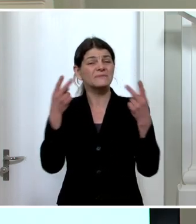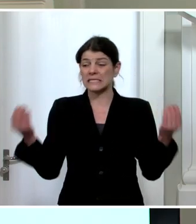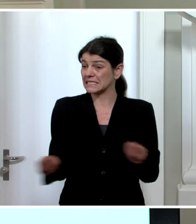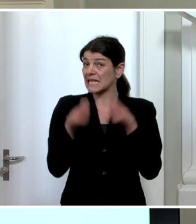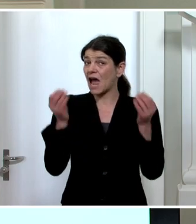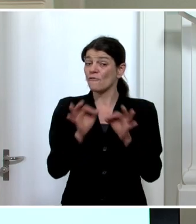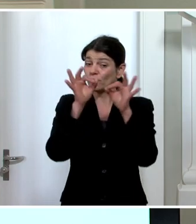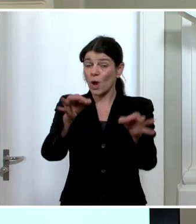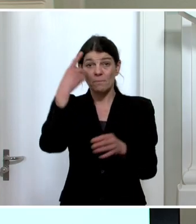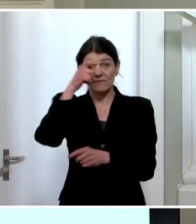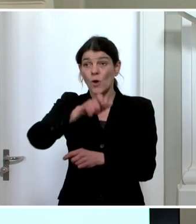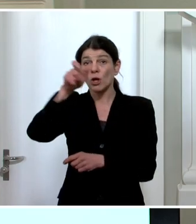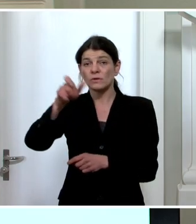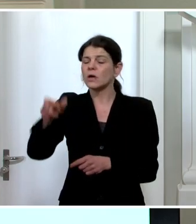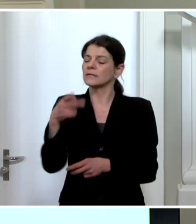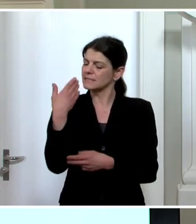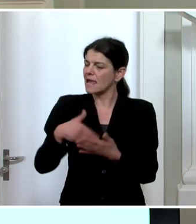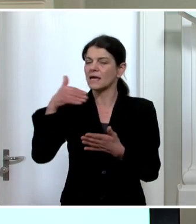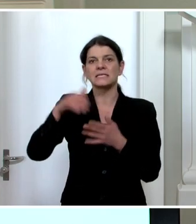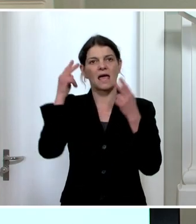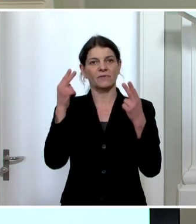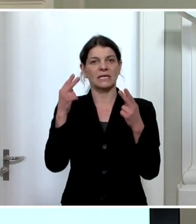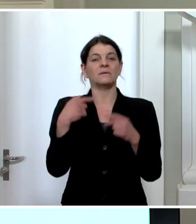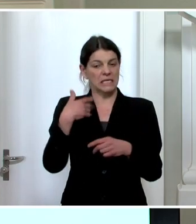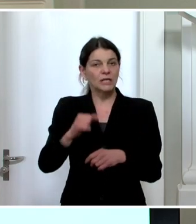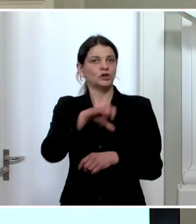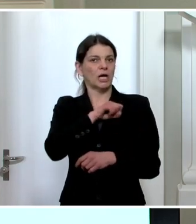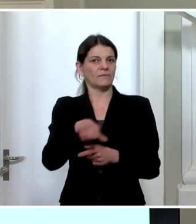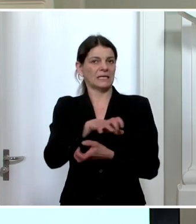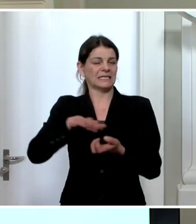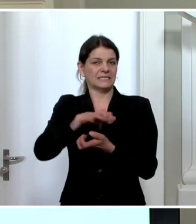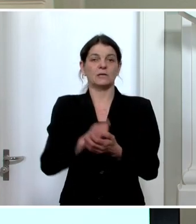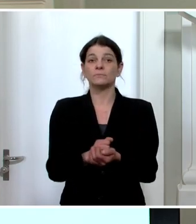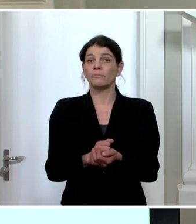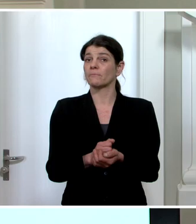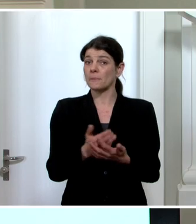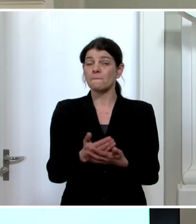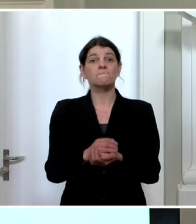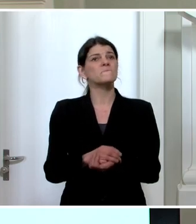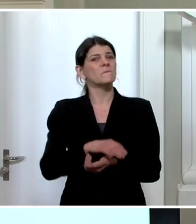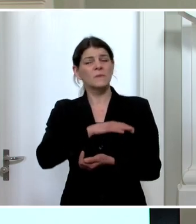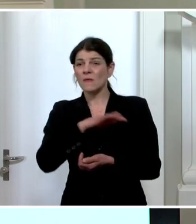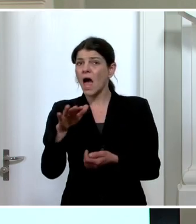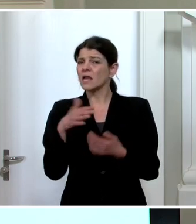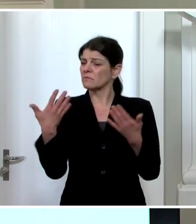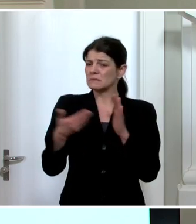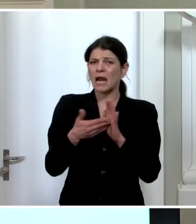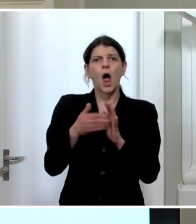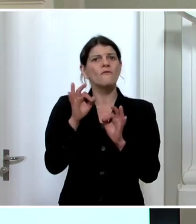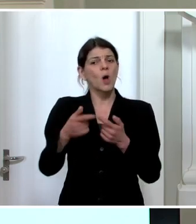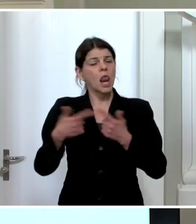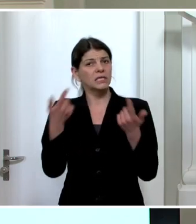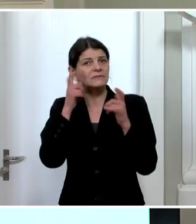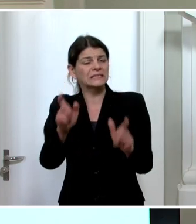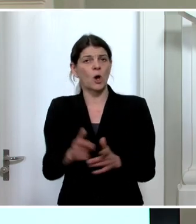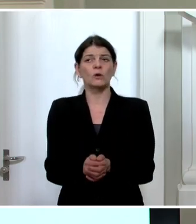Gütern ist eine Schlüsselgröße bei der Bewältigung dieser Krise. Sämtliche Belange der Landesversorgung werden auf